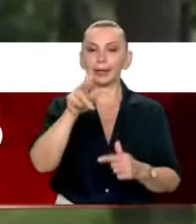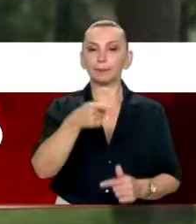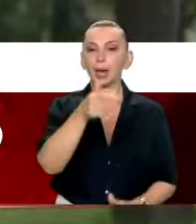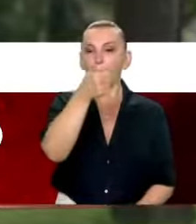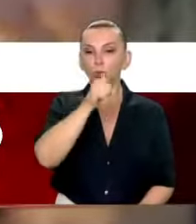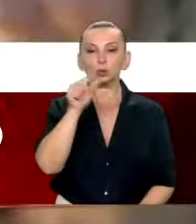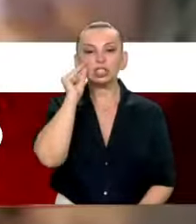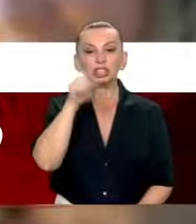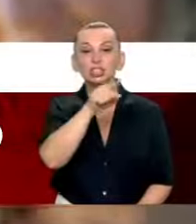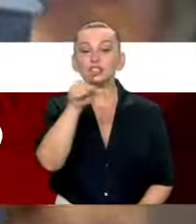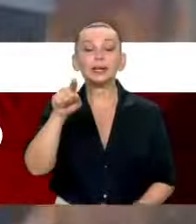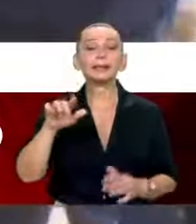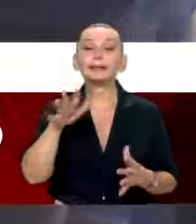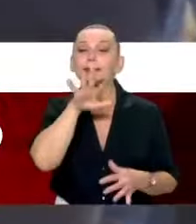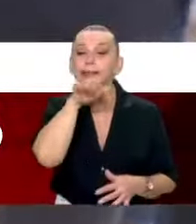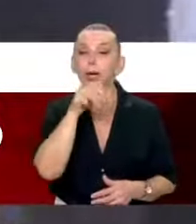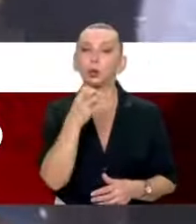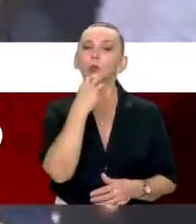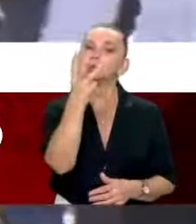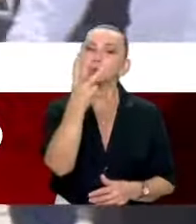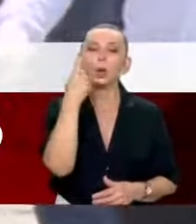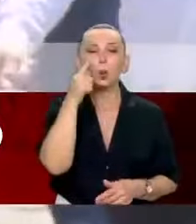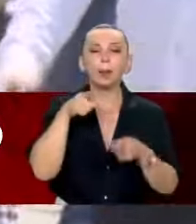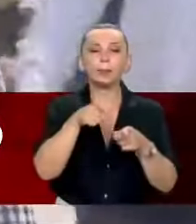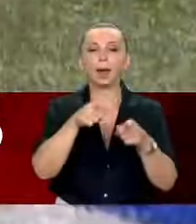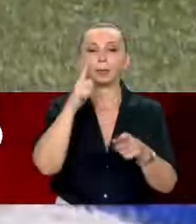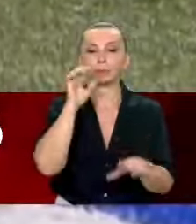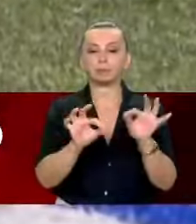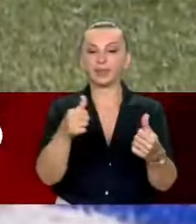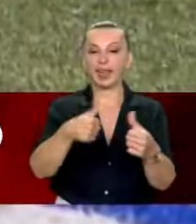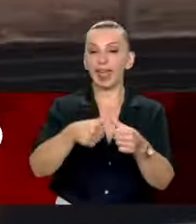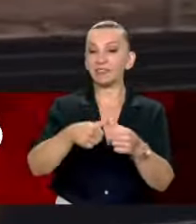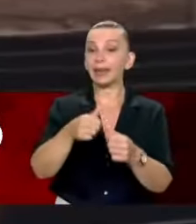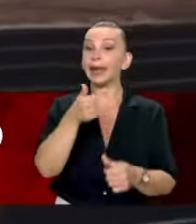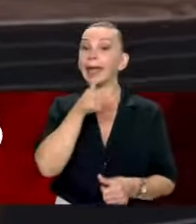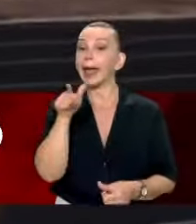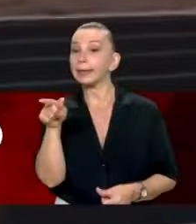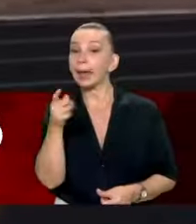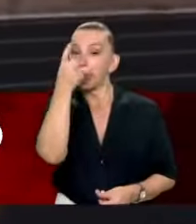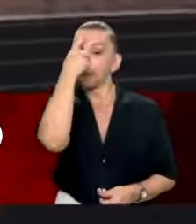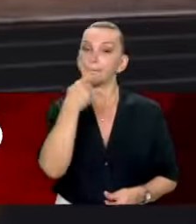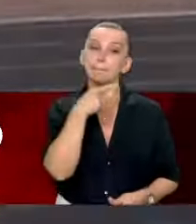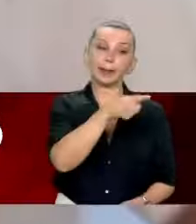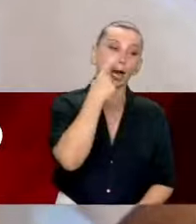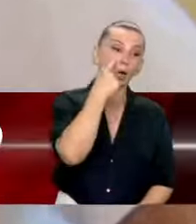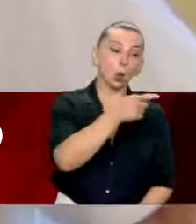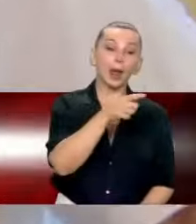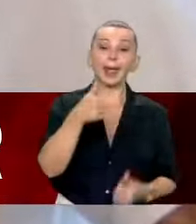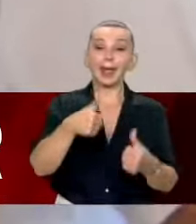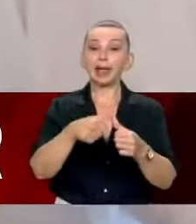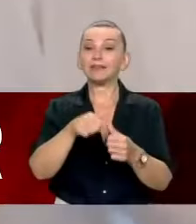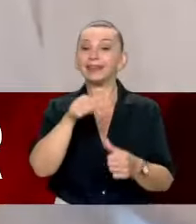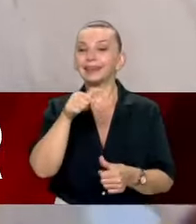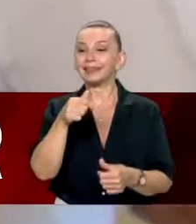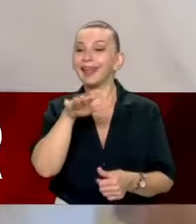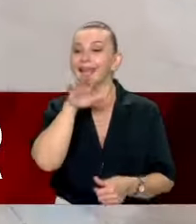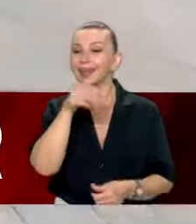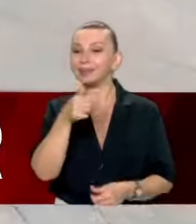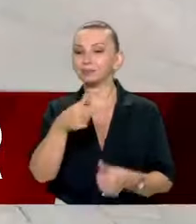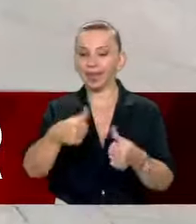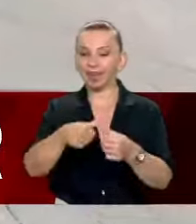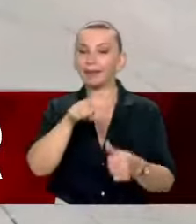7600 kişinin nasıl yaşlandığı 3 yıl boyunca incelendi. Evli erkeklerin bekarlara göre 2 kat daha sağlıklı yaşlandığı ortaya